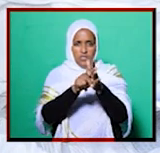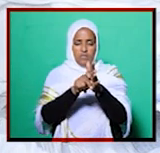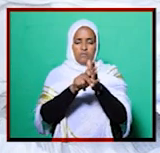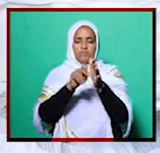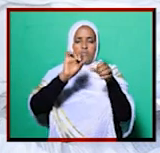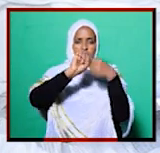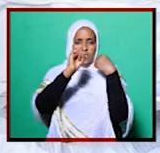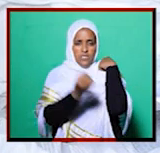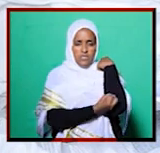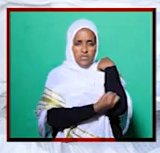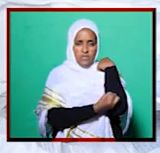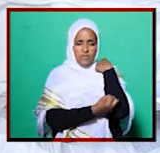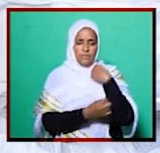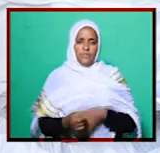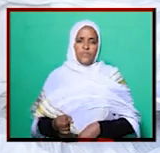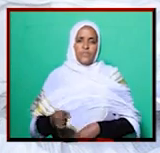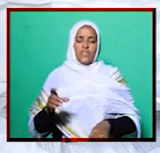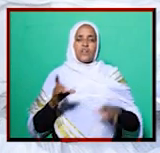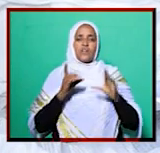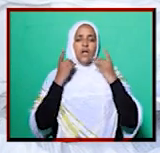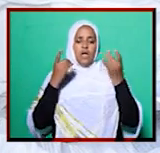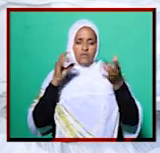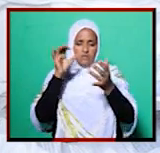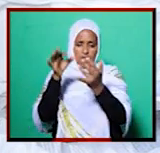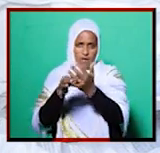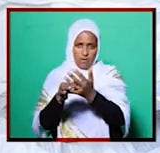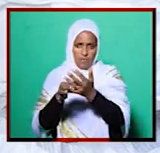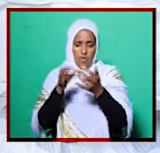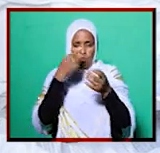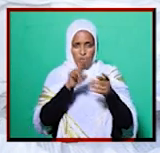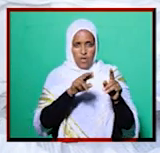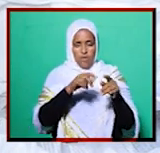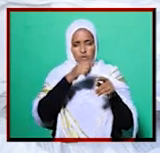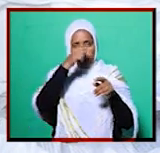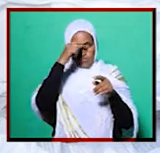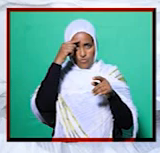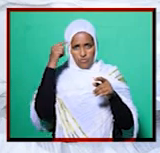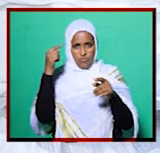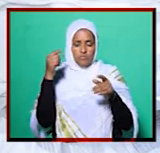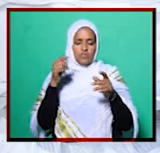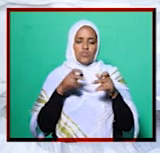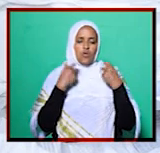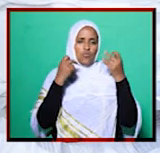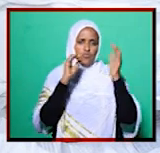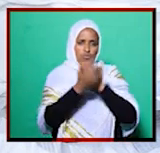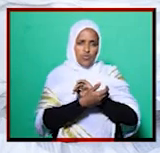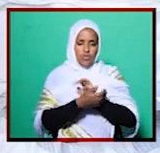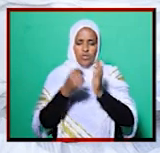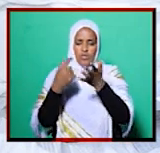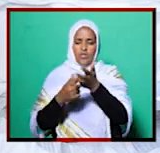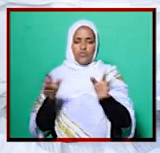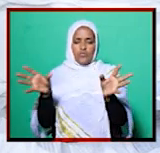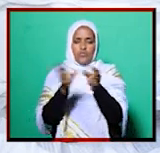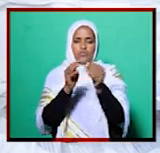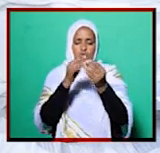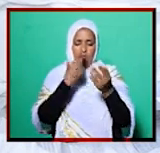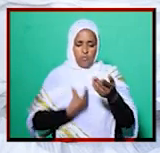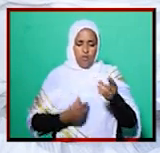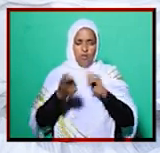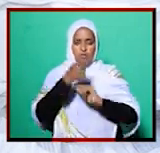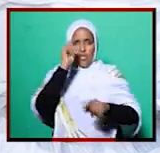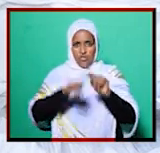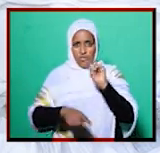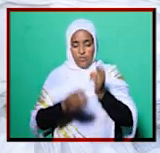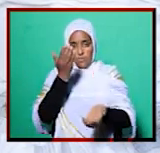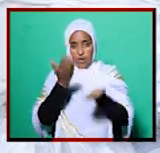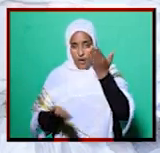ሕግና ደንብ መሰረት ካህን የሆነ ያገባ ወይም ደግሞ ጥቁር ራስ የሆነ ዲያቆንም የሆነ የሲኖዶስ አባላት